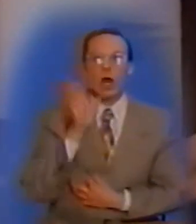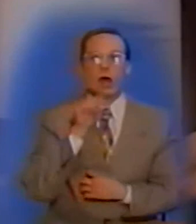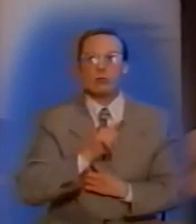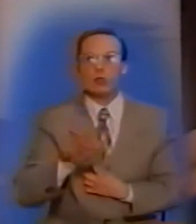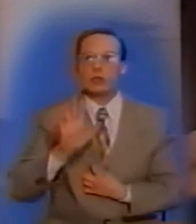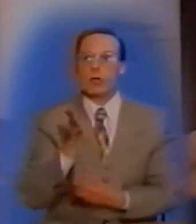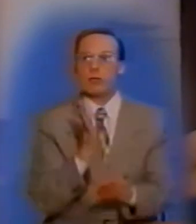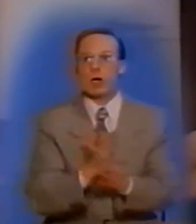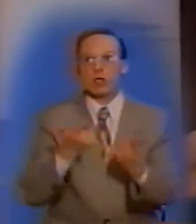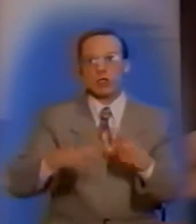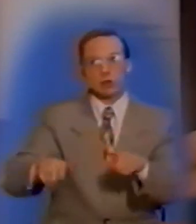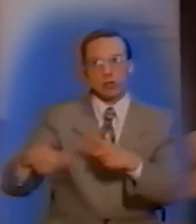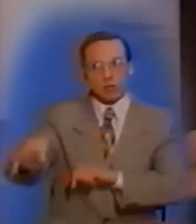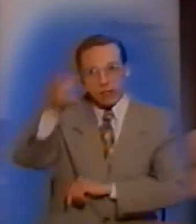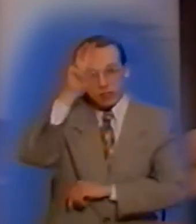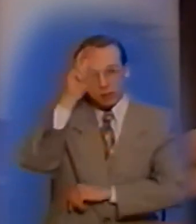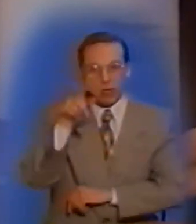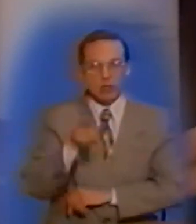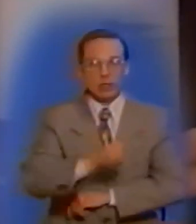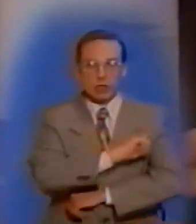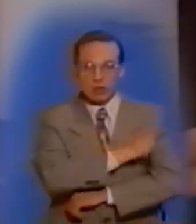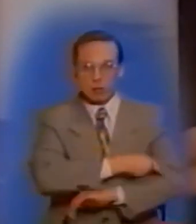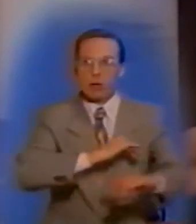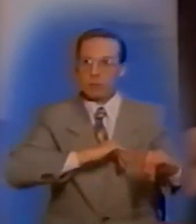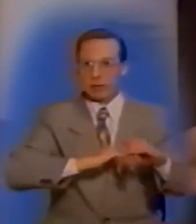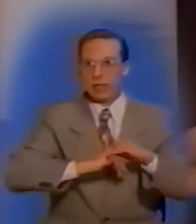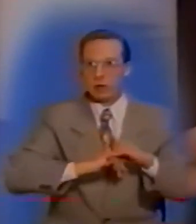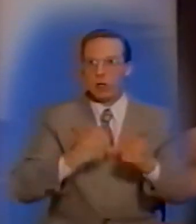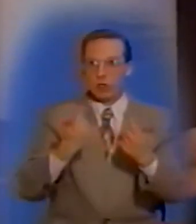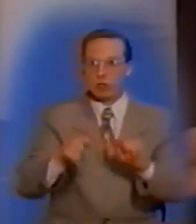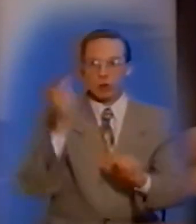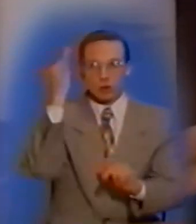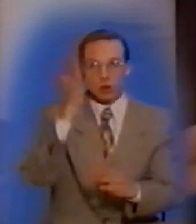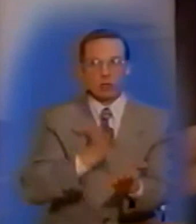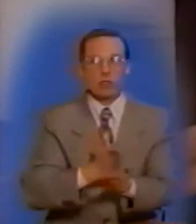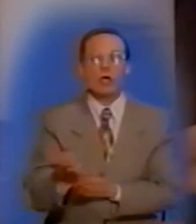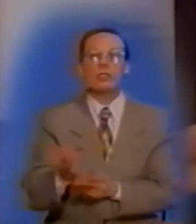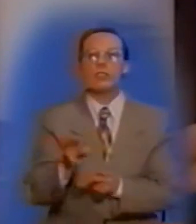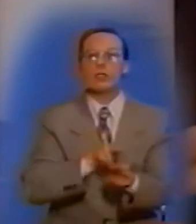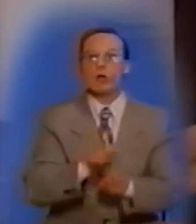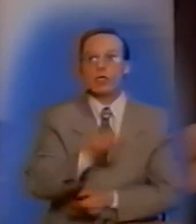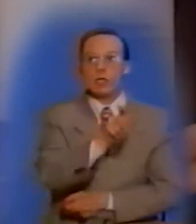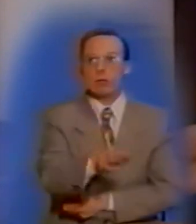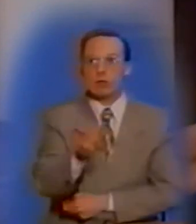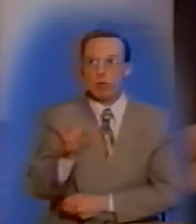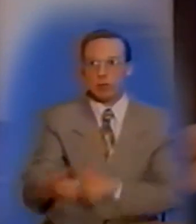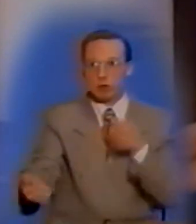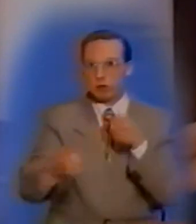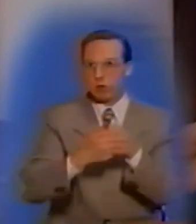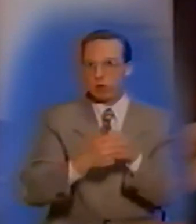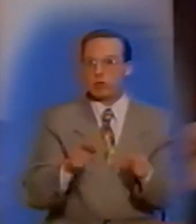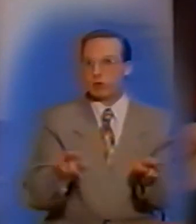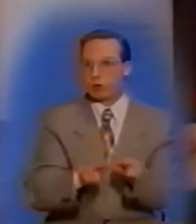yra kitose valstybėse, gal visgi tai padėtų ir kitos orientacijos seksualinės žmonėms ir kovoti su